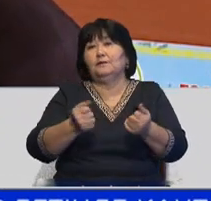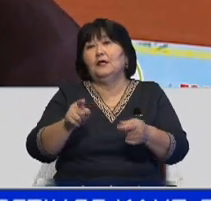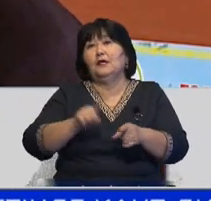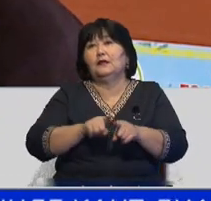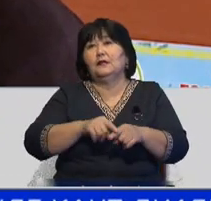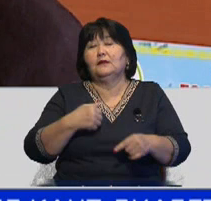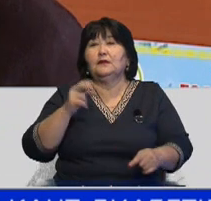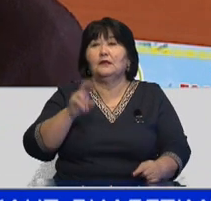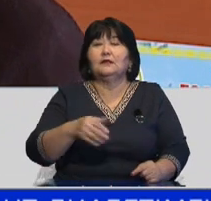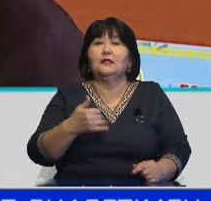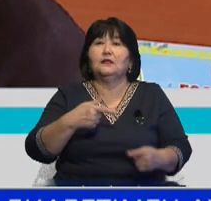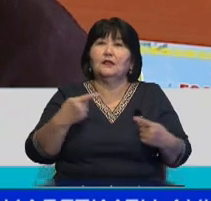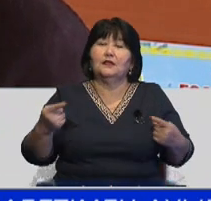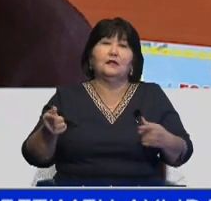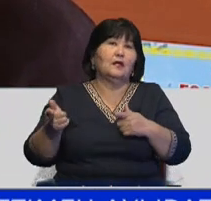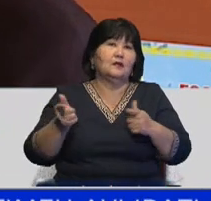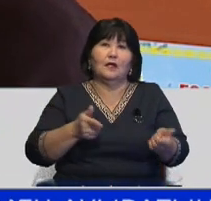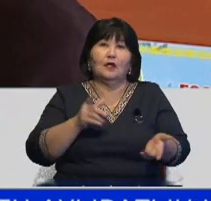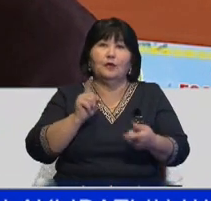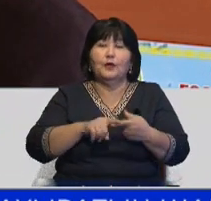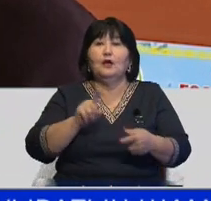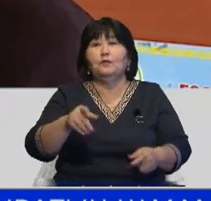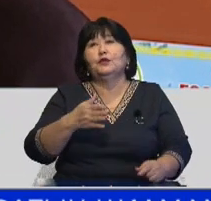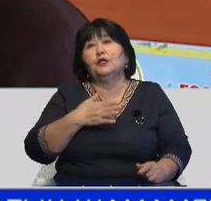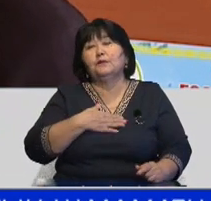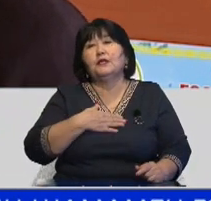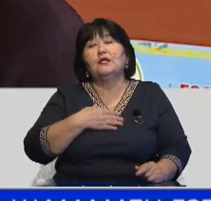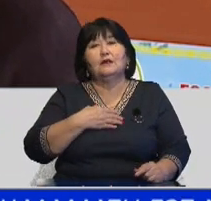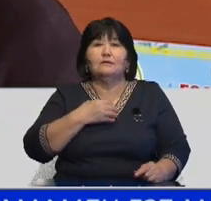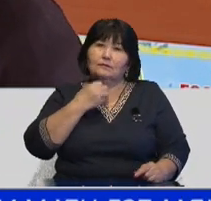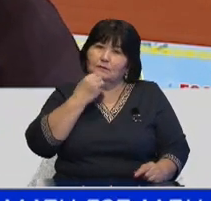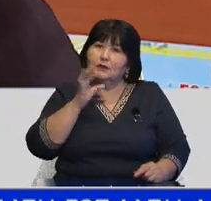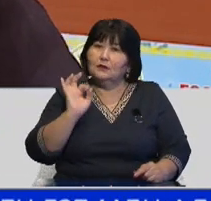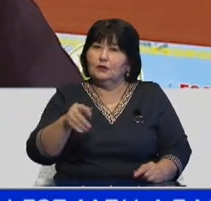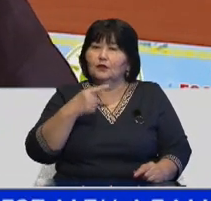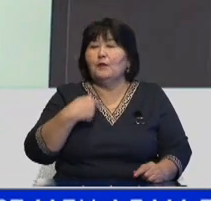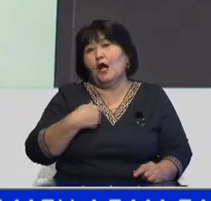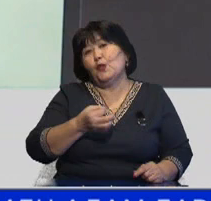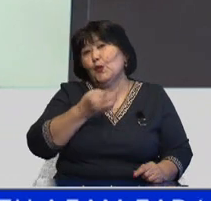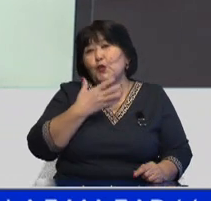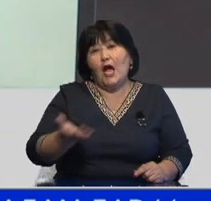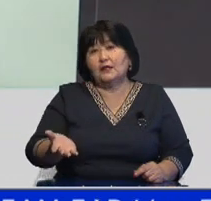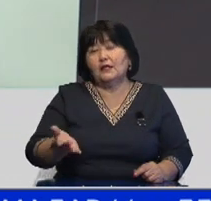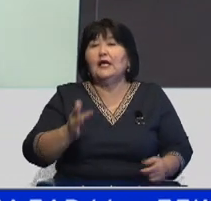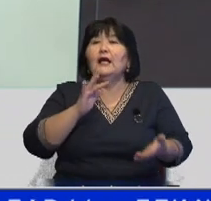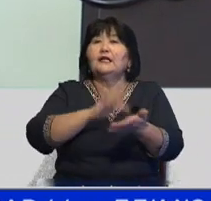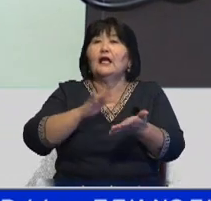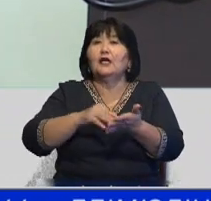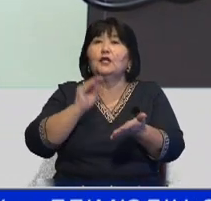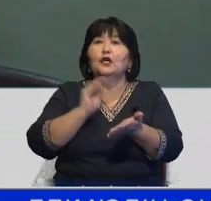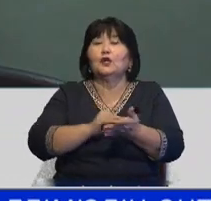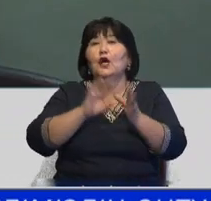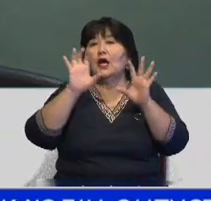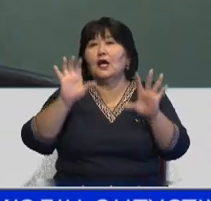төлемде QR-код арқылы болды. Мен бұны жақсы деп ойлаймын. Маған ұнады. Дактилоскопиялық тіркеу